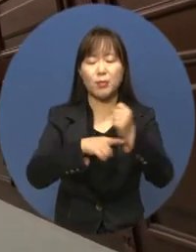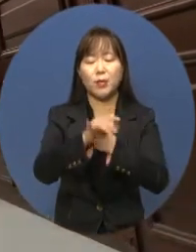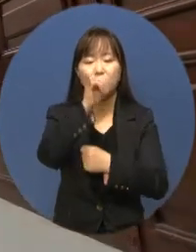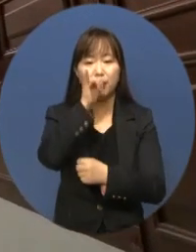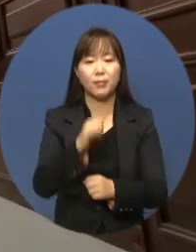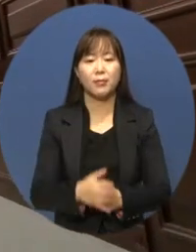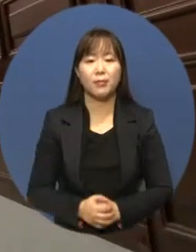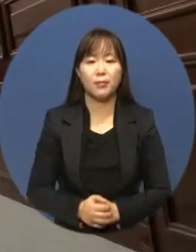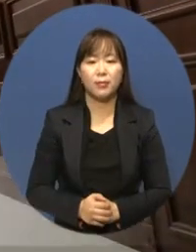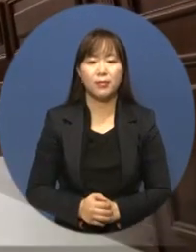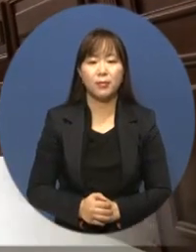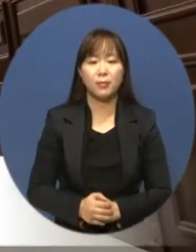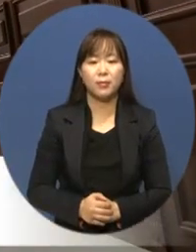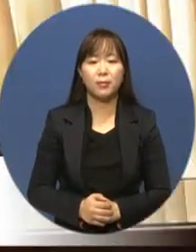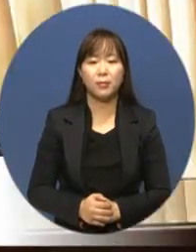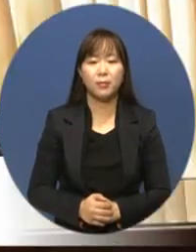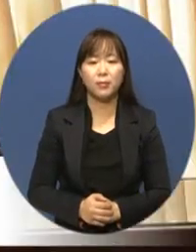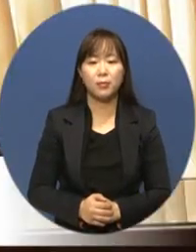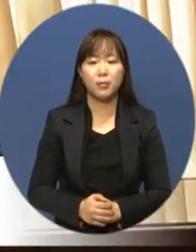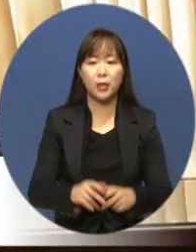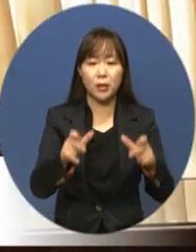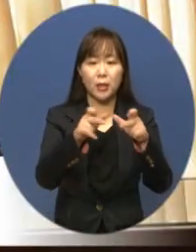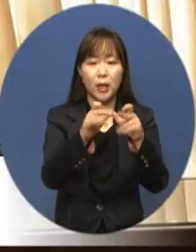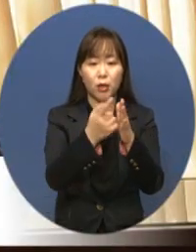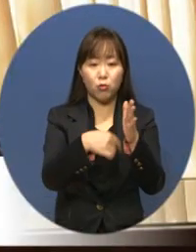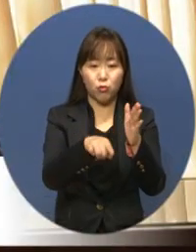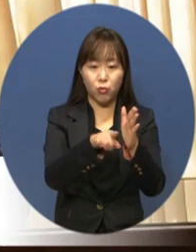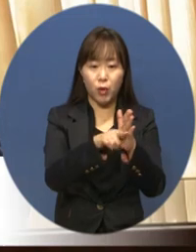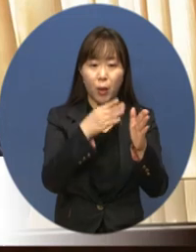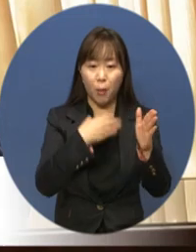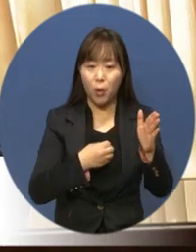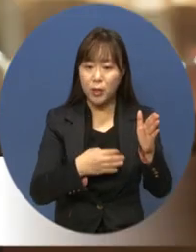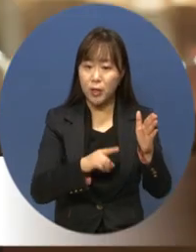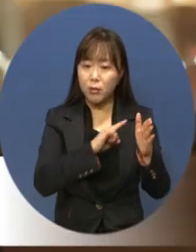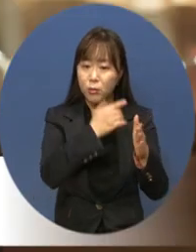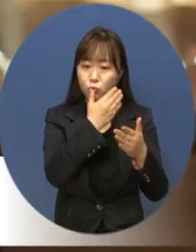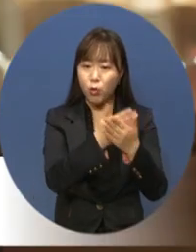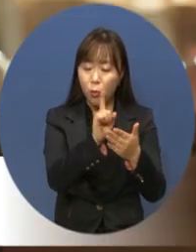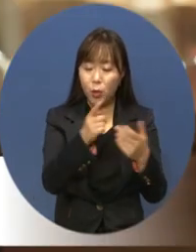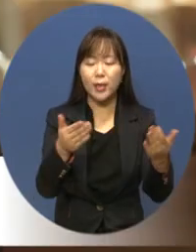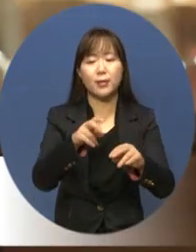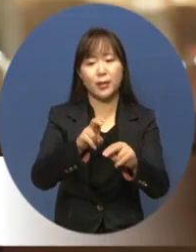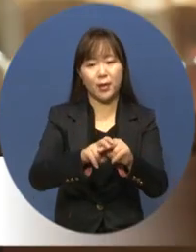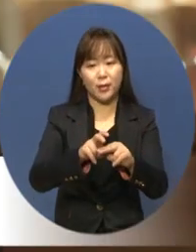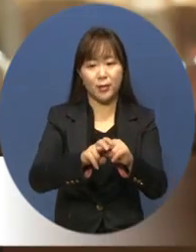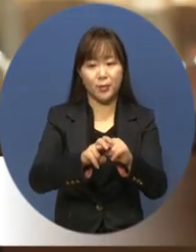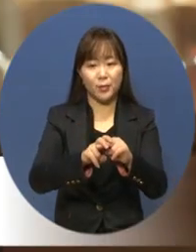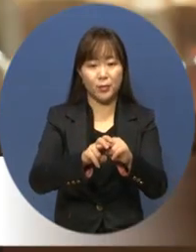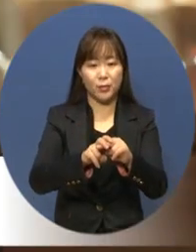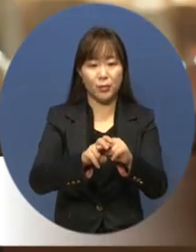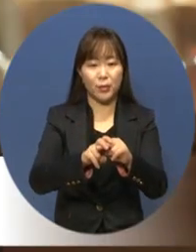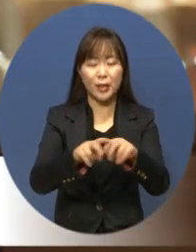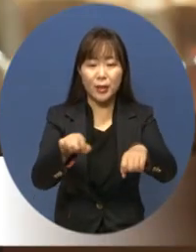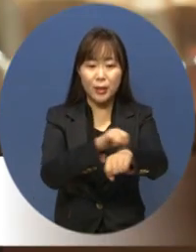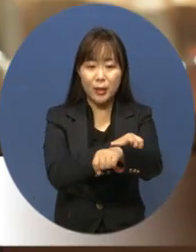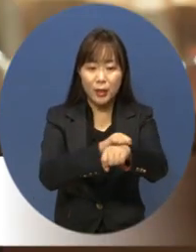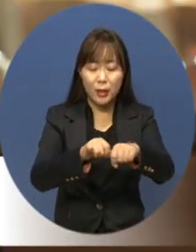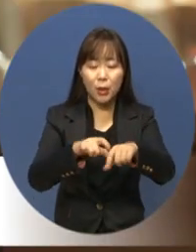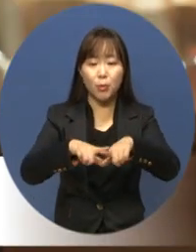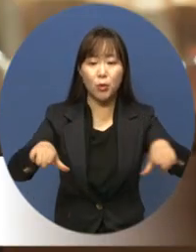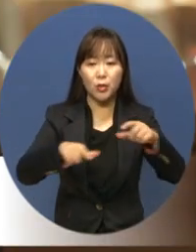담깁니다. 우리 장애인들을 위한 복지는 가장 중요한 것이 일자리라고 생각을 합니다. 특히